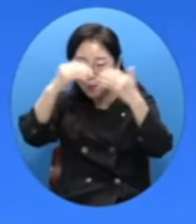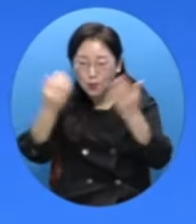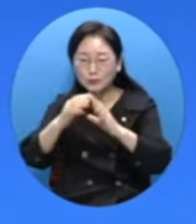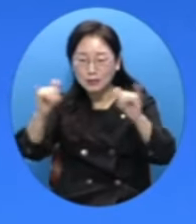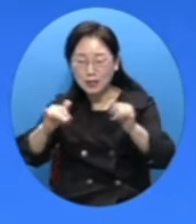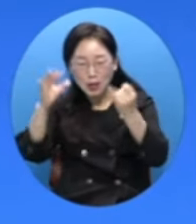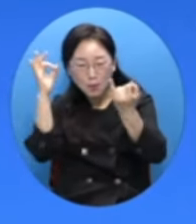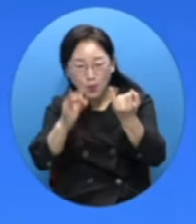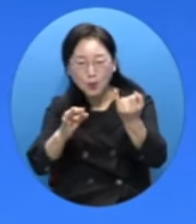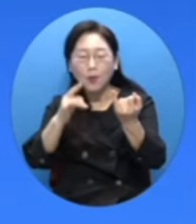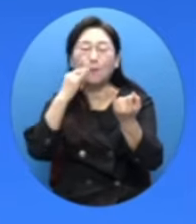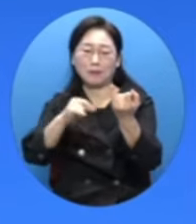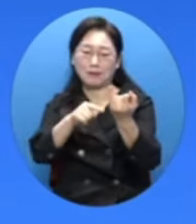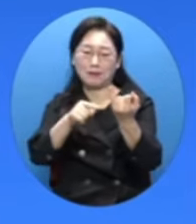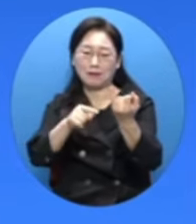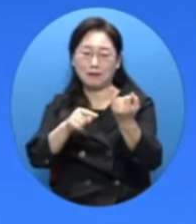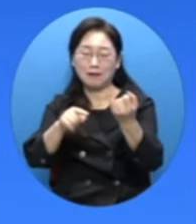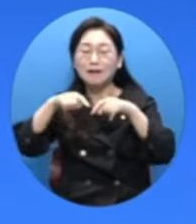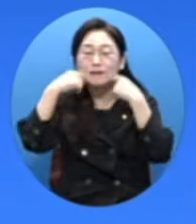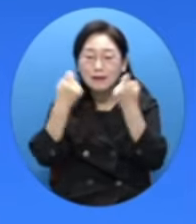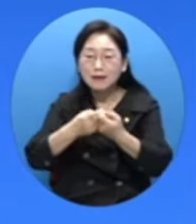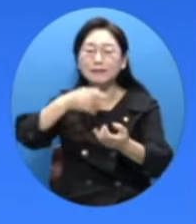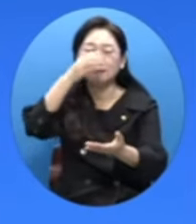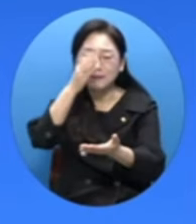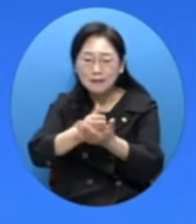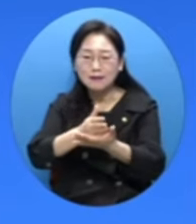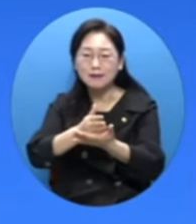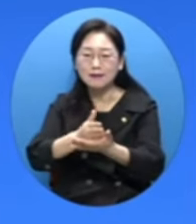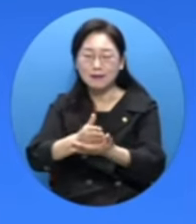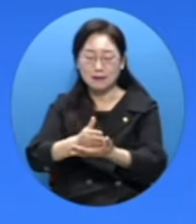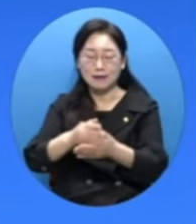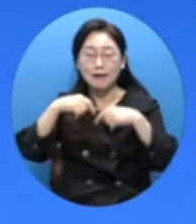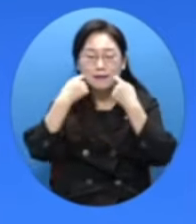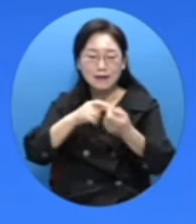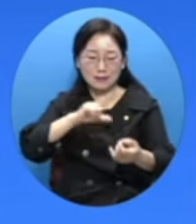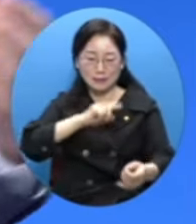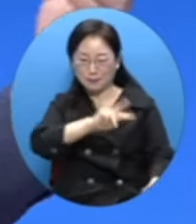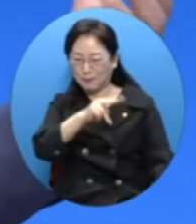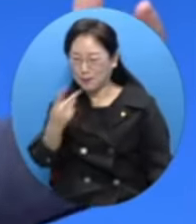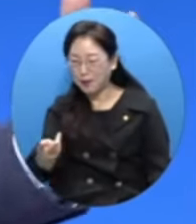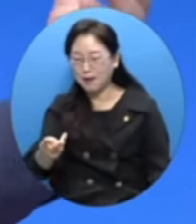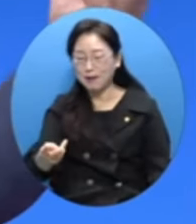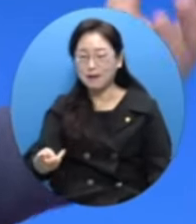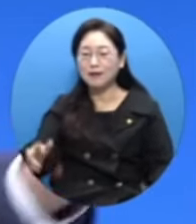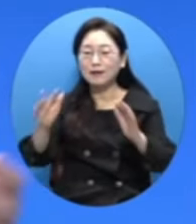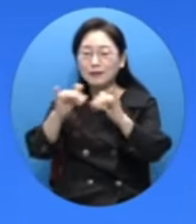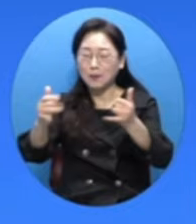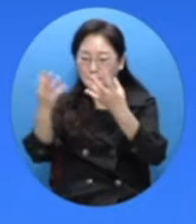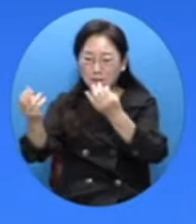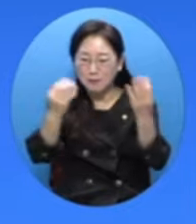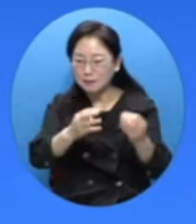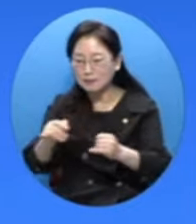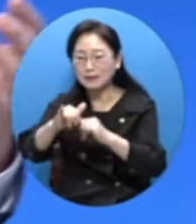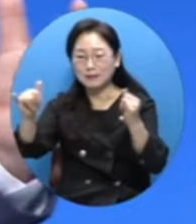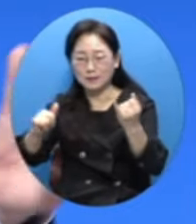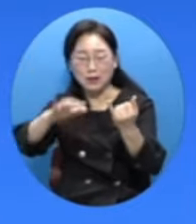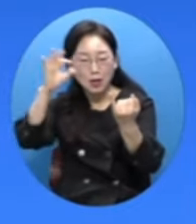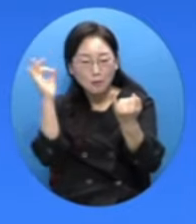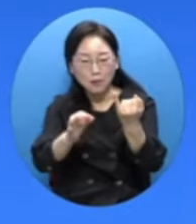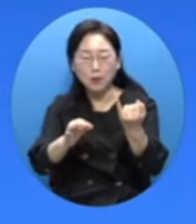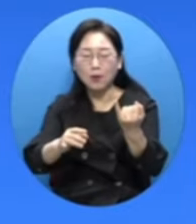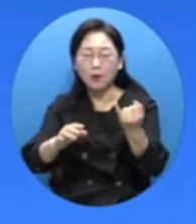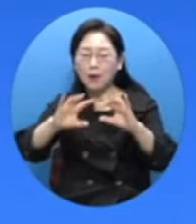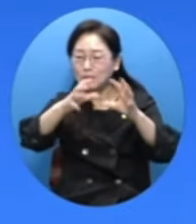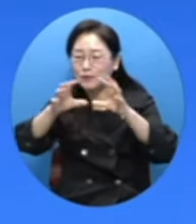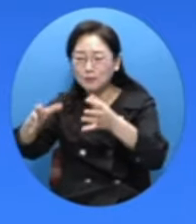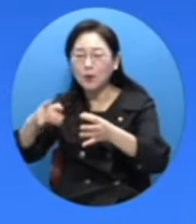이제 나 개인의 이름이 나의 공주가 아니라 여러 사람 모든 사람의 공주니까 너는 많은 민족의 어머니가